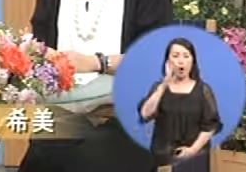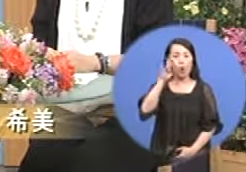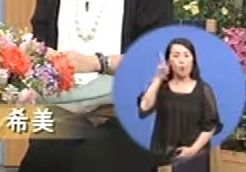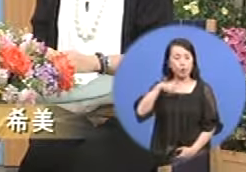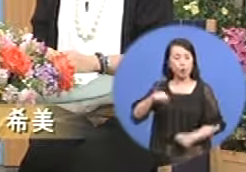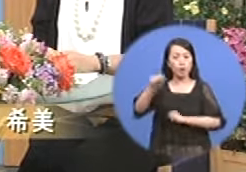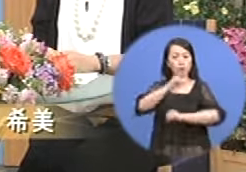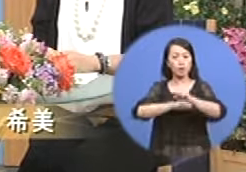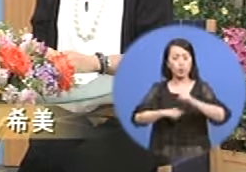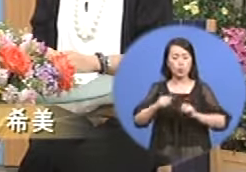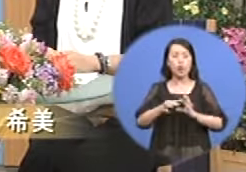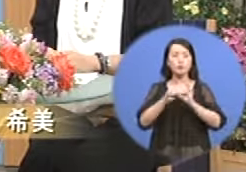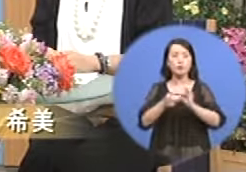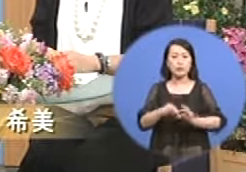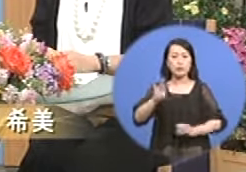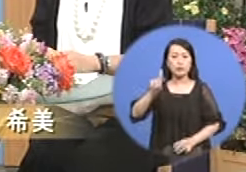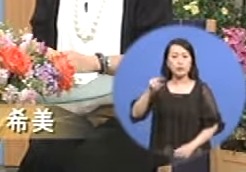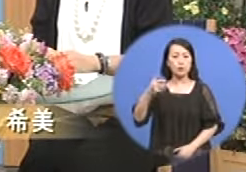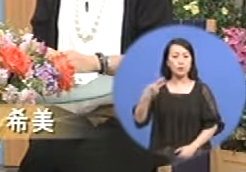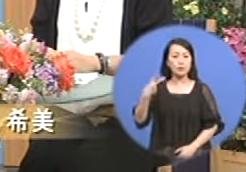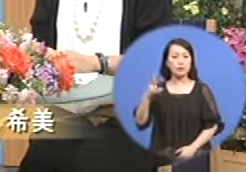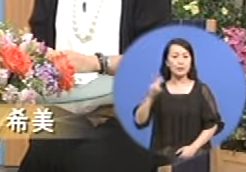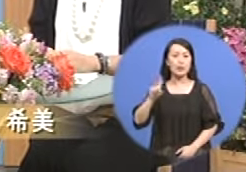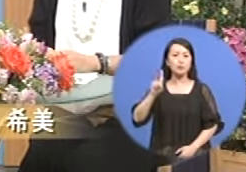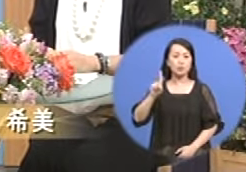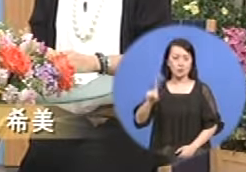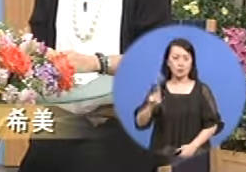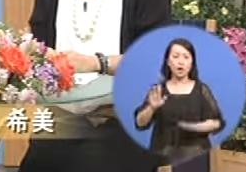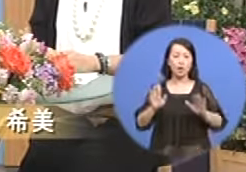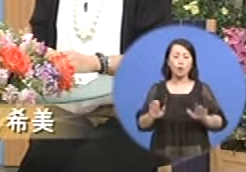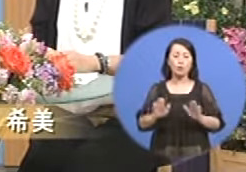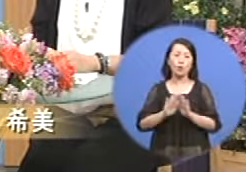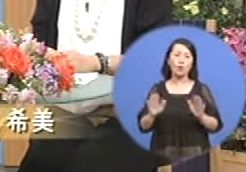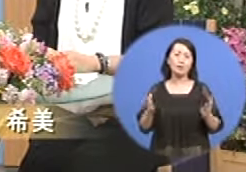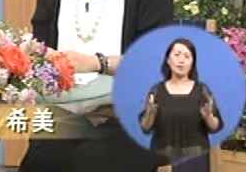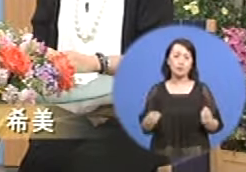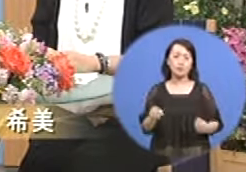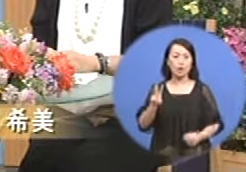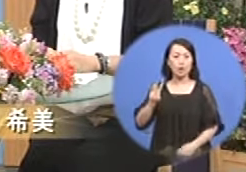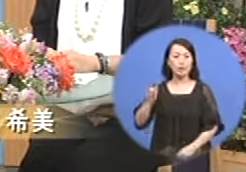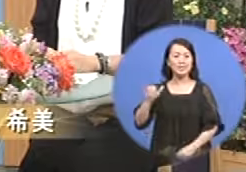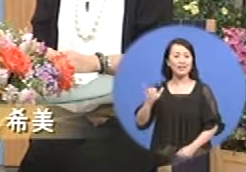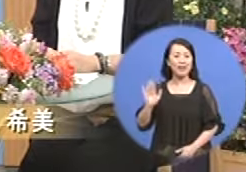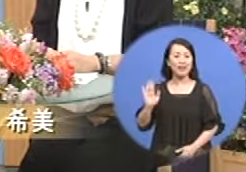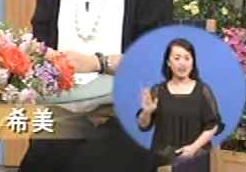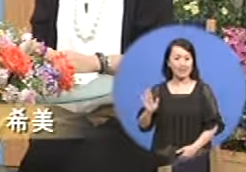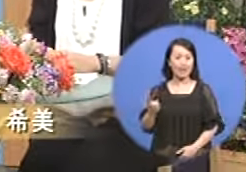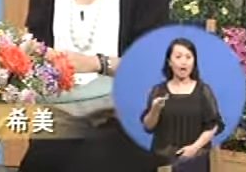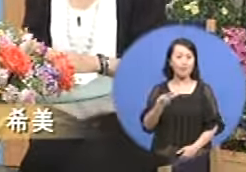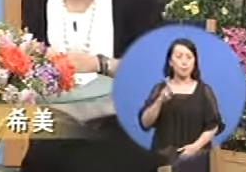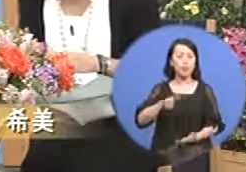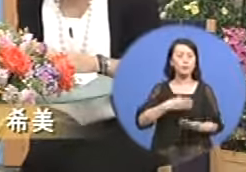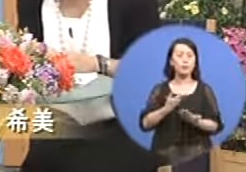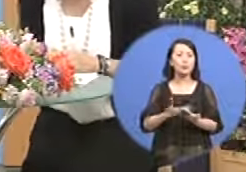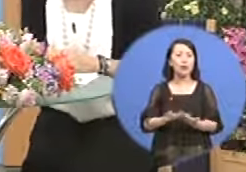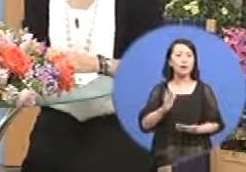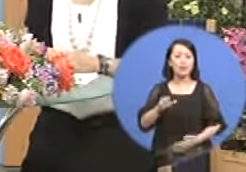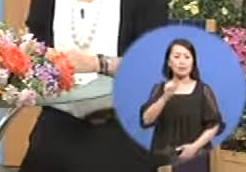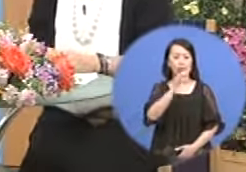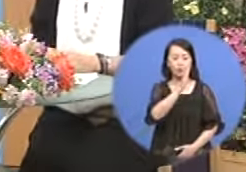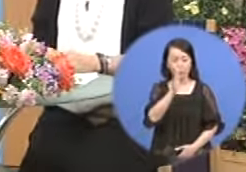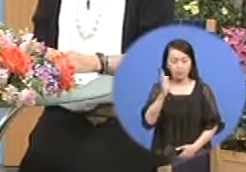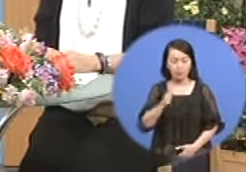和歌山県の取り組みをお伝えするきのくに21。今週も始まりました。脇谷佳菜子です。 三浦紀美です。よろしくお願いします